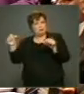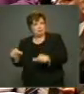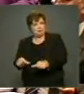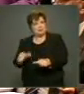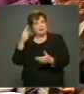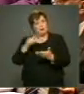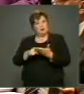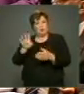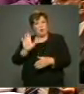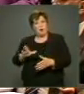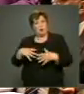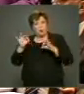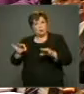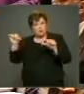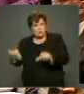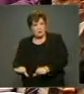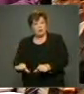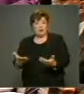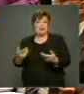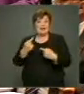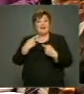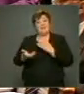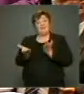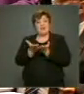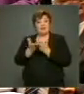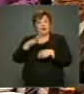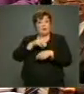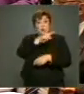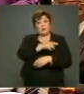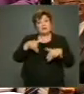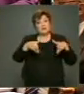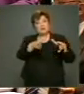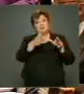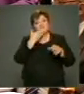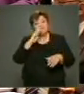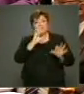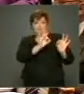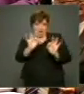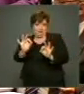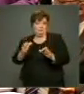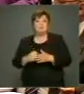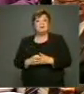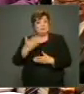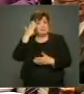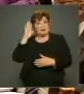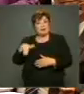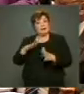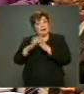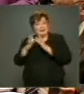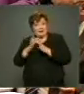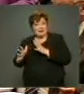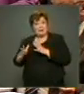kehnoman kunnon takan ja esimerkiksi naapurimaahan Ruotsiin verrattuna. Tiedetään, että liikenteestä